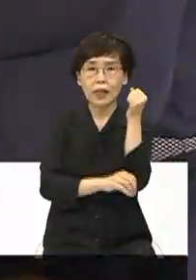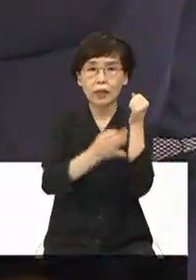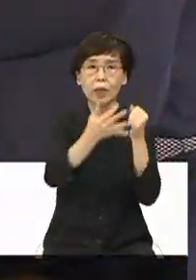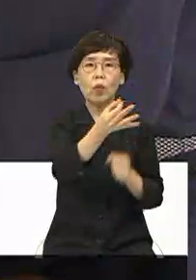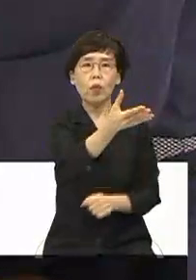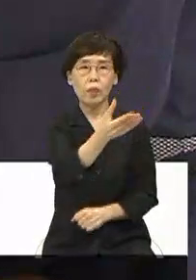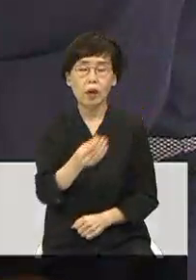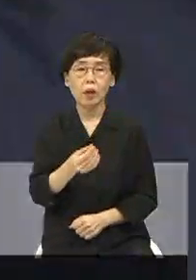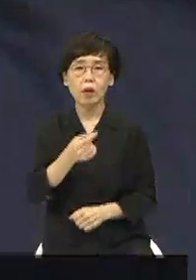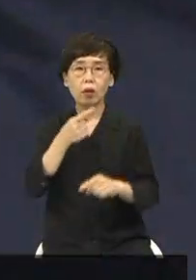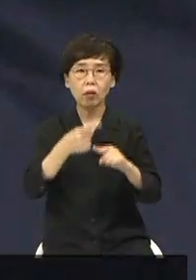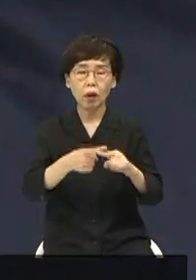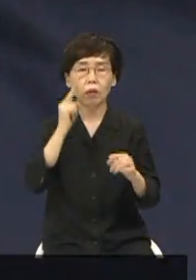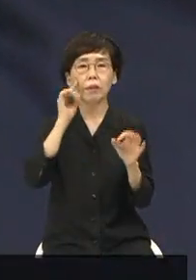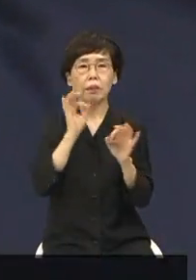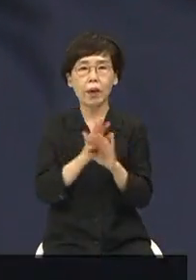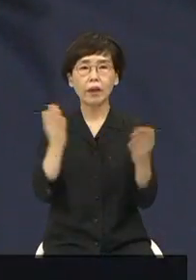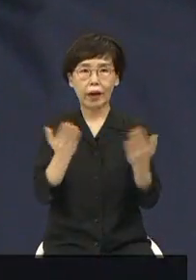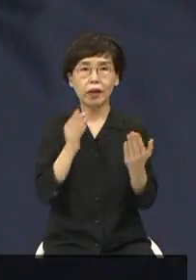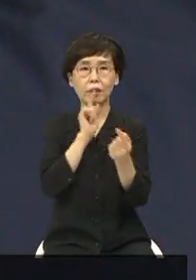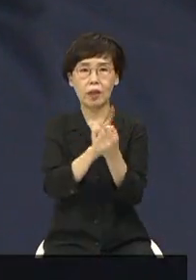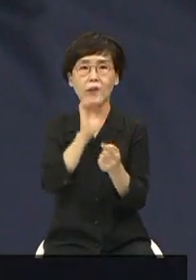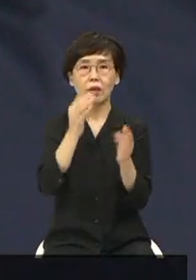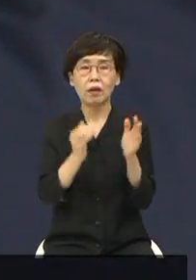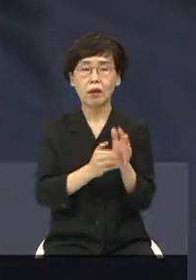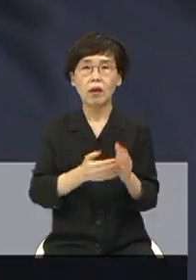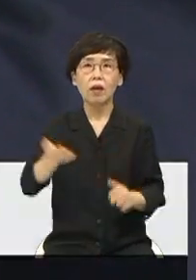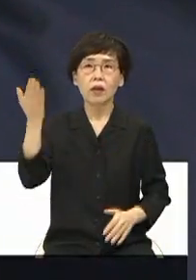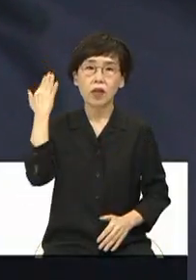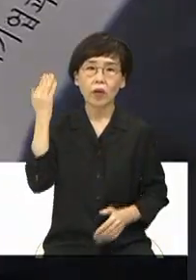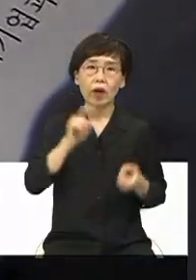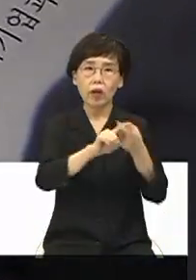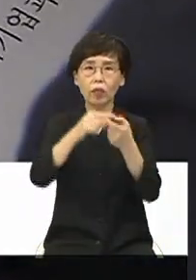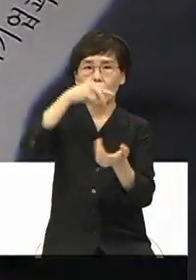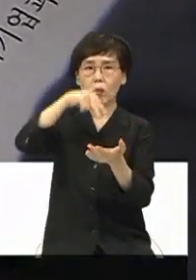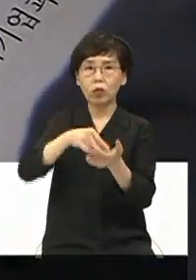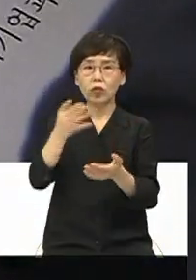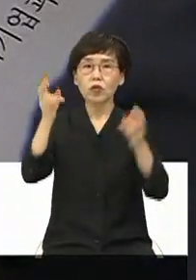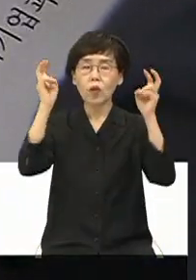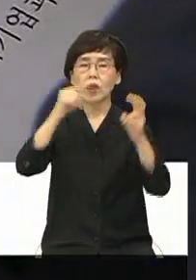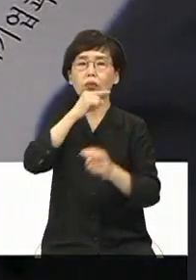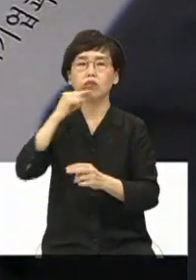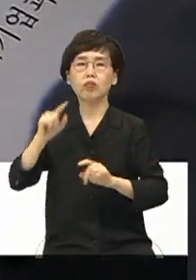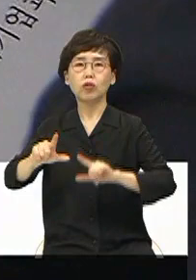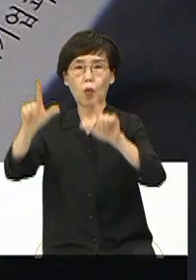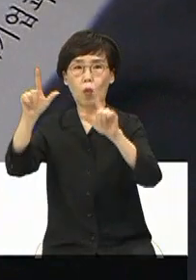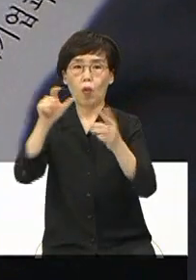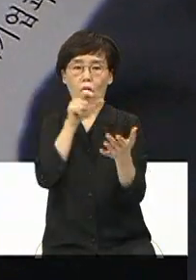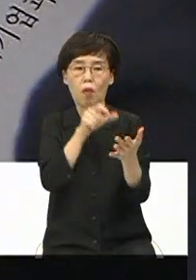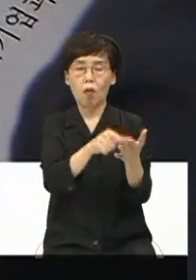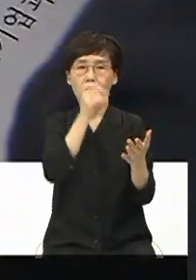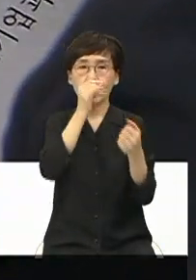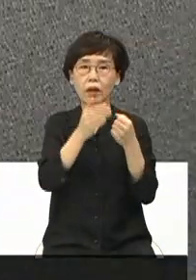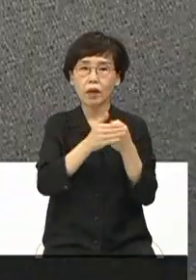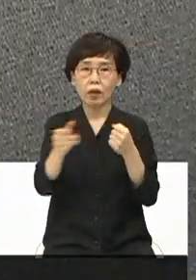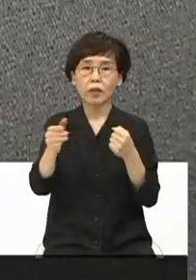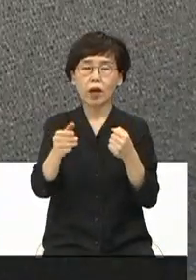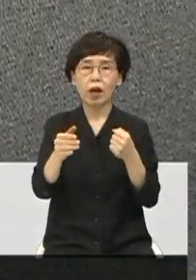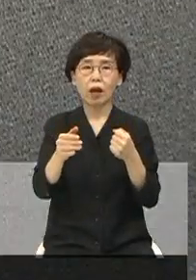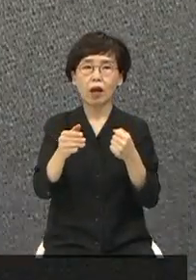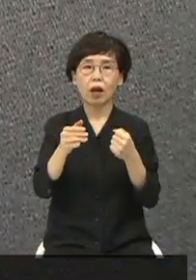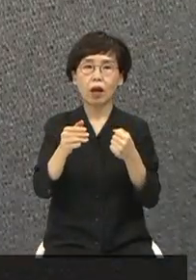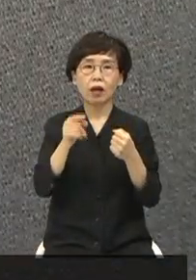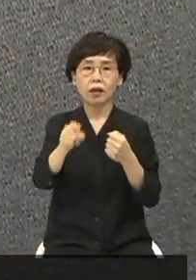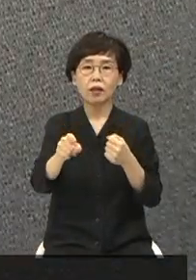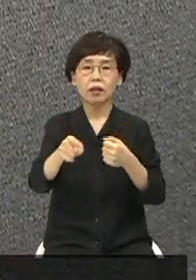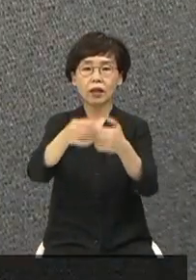받으려다 예상치 못한 일을 겪었습니다. 예전에 연대보증을 서준 회사가 부도를 낸 기록이 남아 해당 기관에 기록 삭제